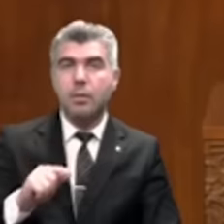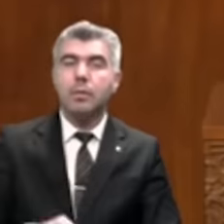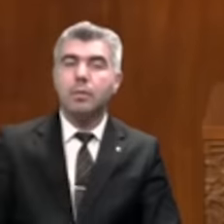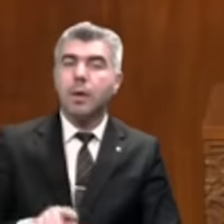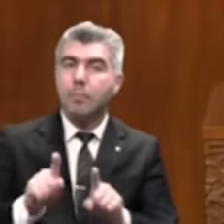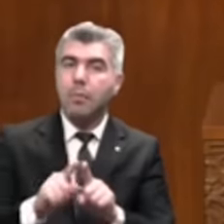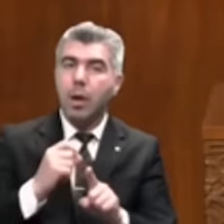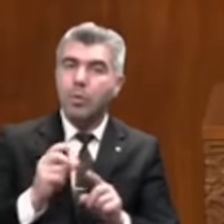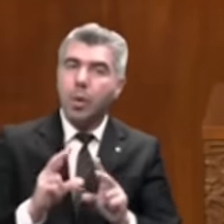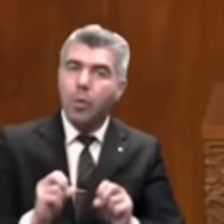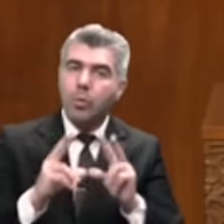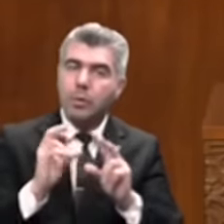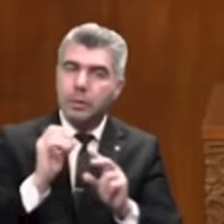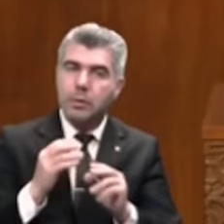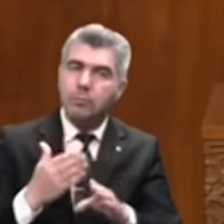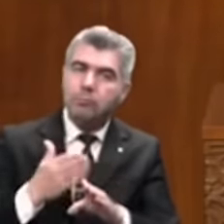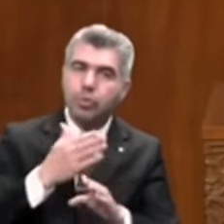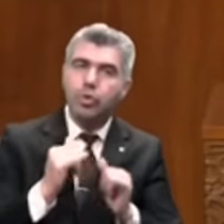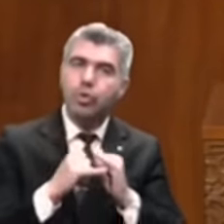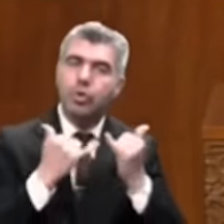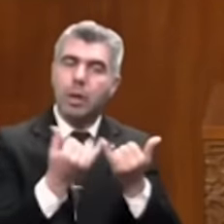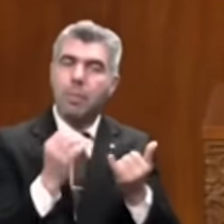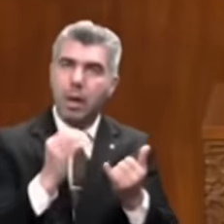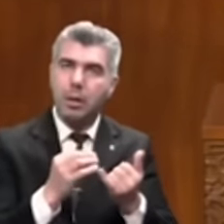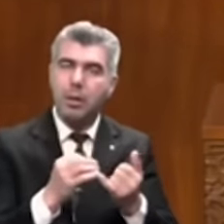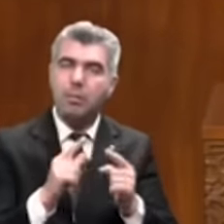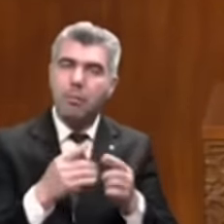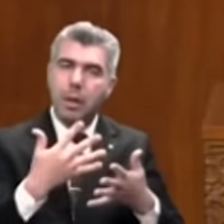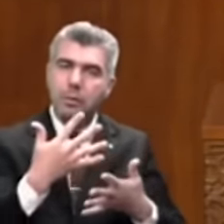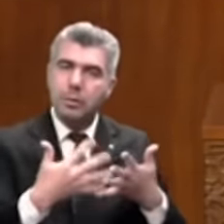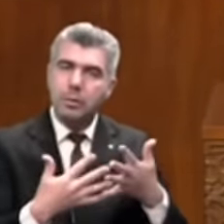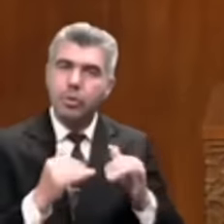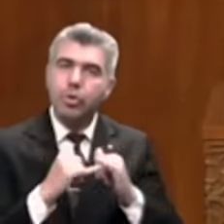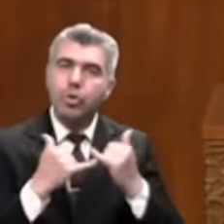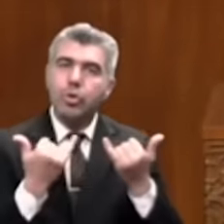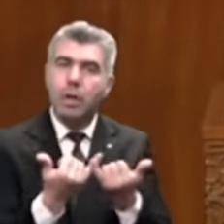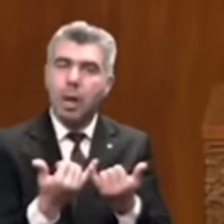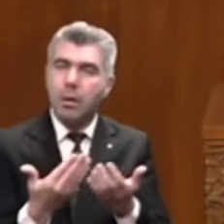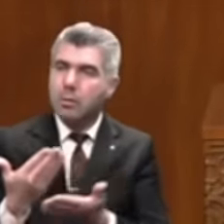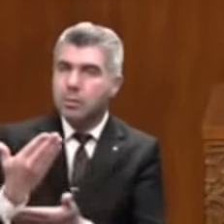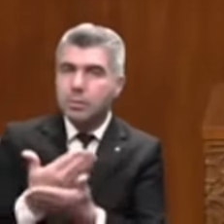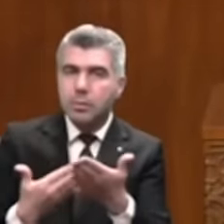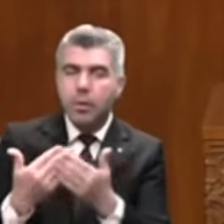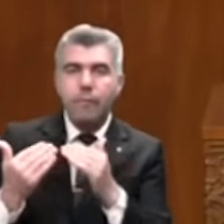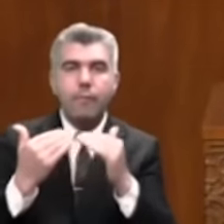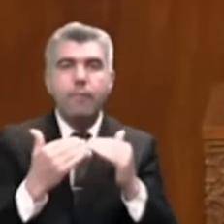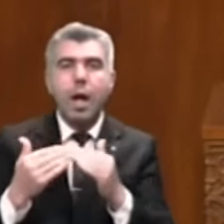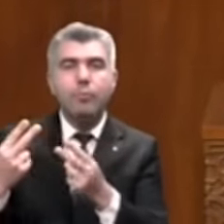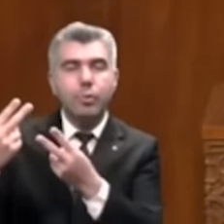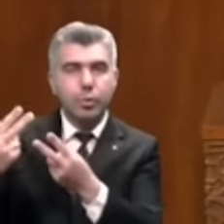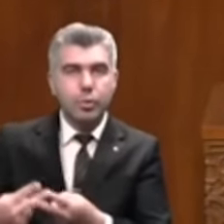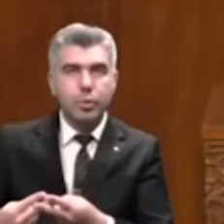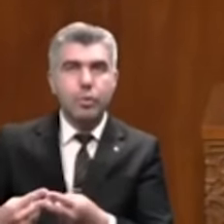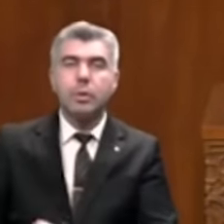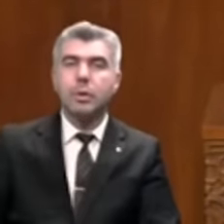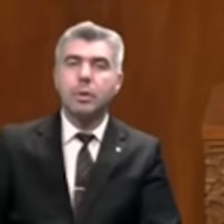وما خرجوا ايجابيين من الاجتماع، غادي يمشيو للقواعد يتكلموا مع القواعد ديالهم وغادي يرجعوا، وانا كنت مستعد